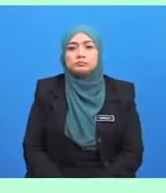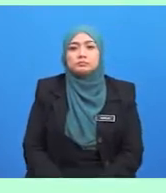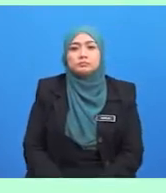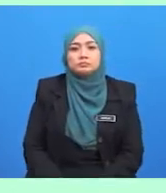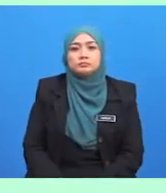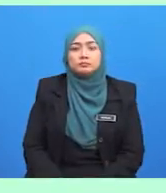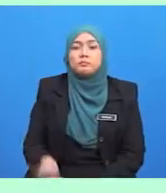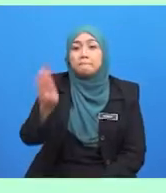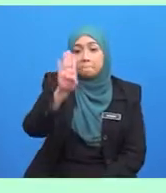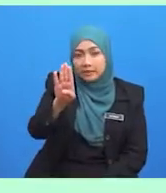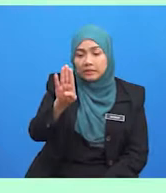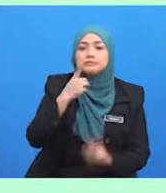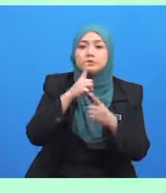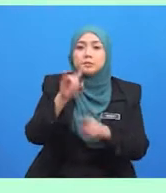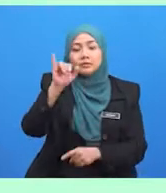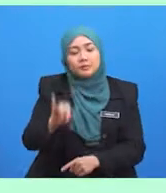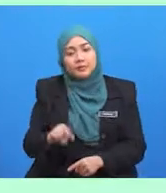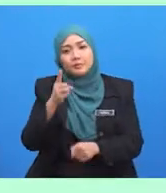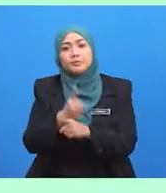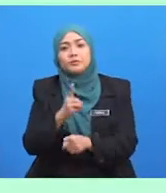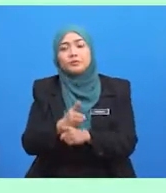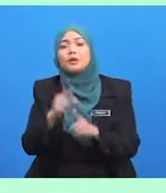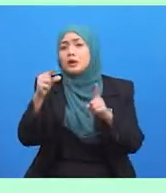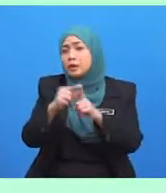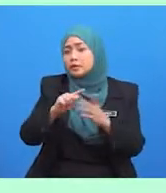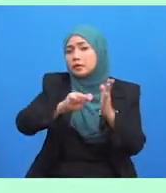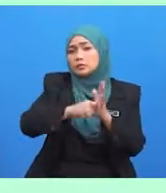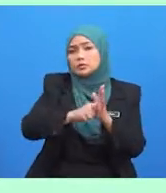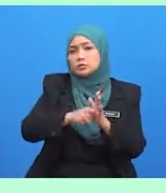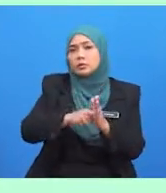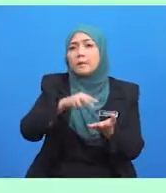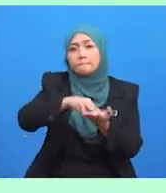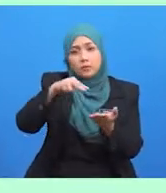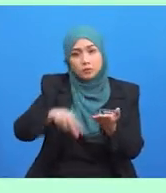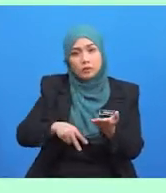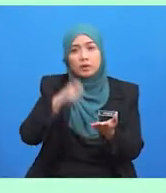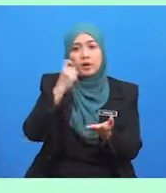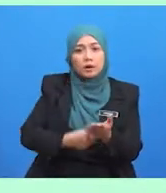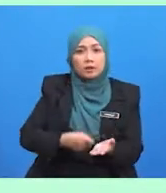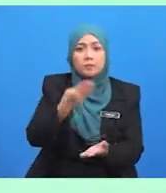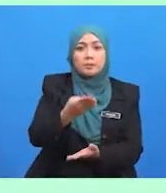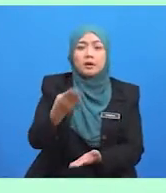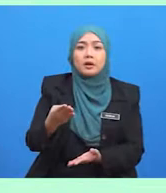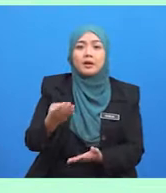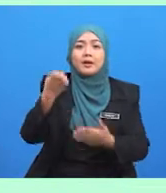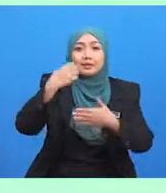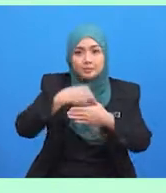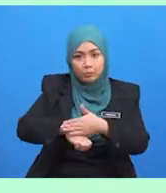ialah B. Subsidi. Kata kuncinya ialah menurunkan harga barang ekspor.